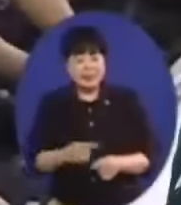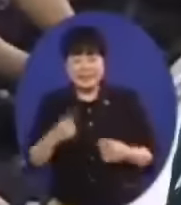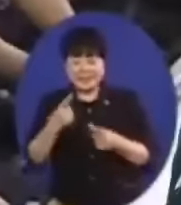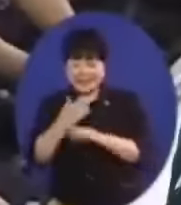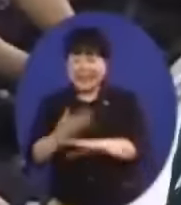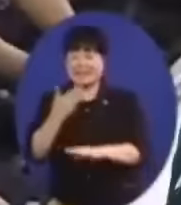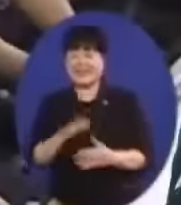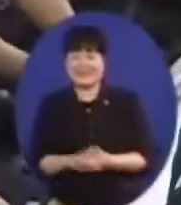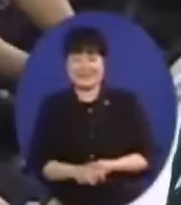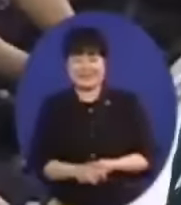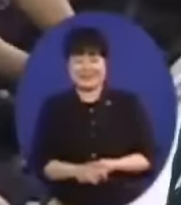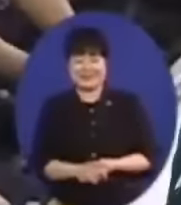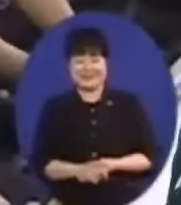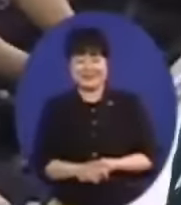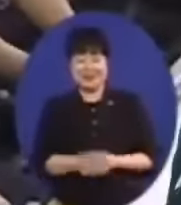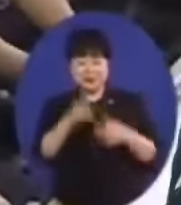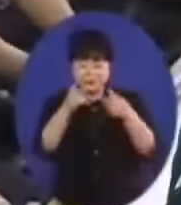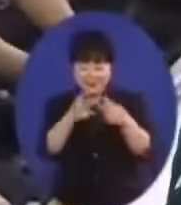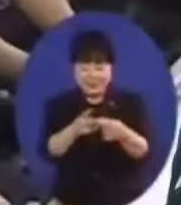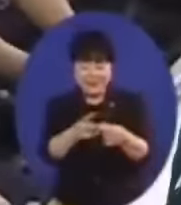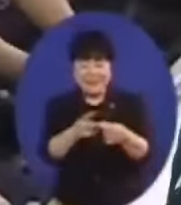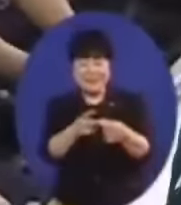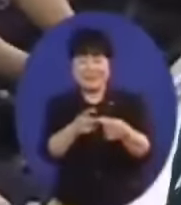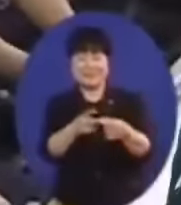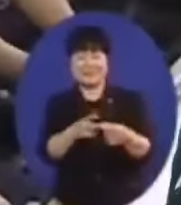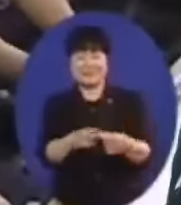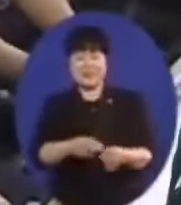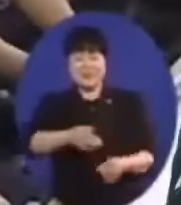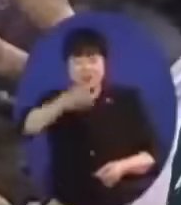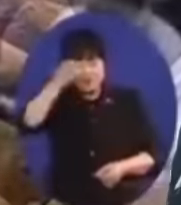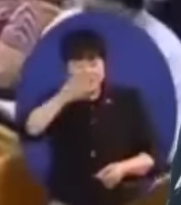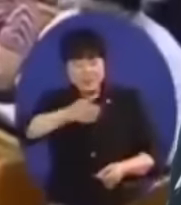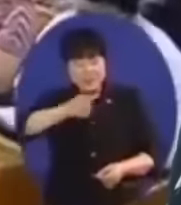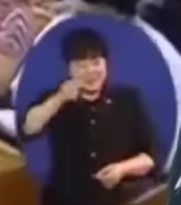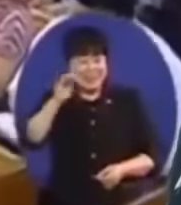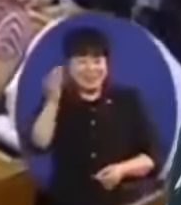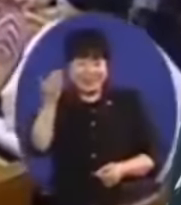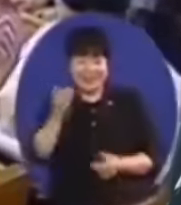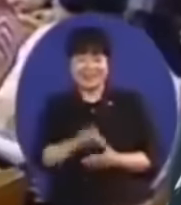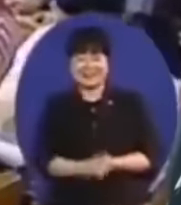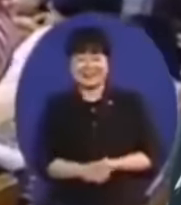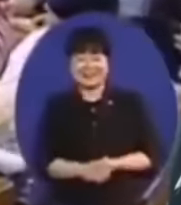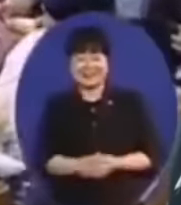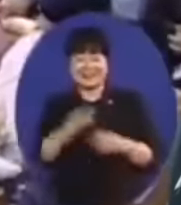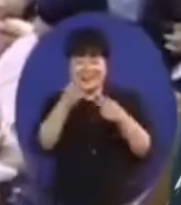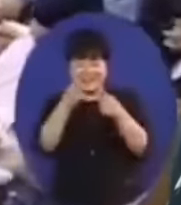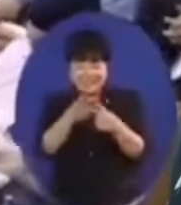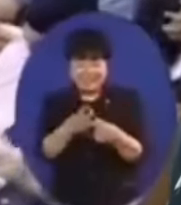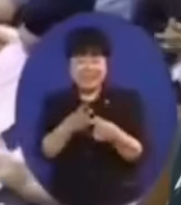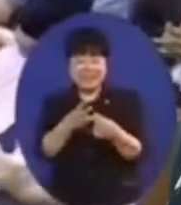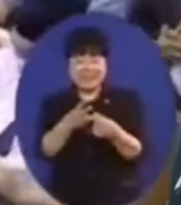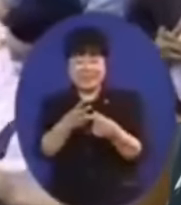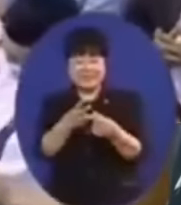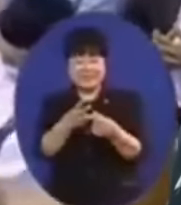된다. 둘째로 꿈을 꾸어야 된다. 셋째로